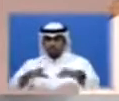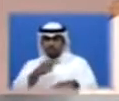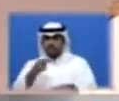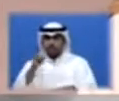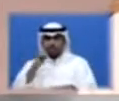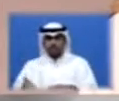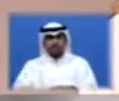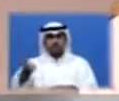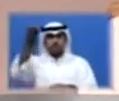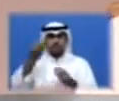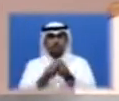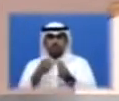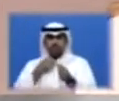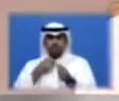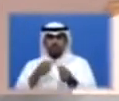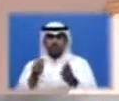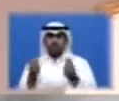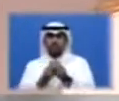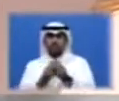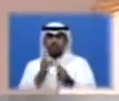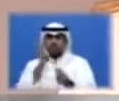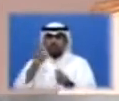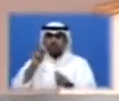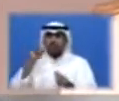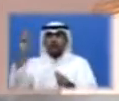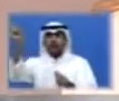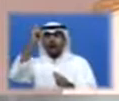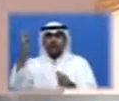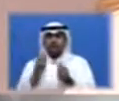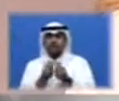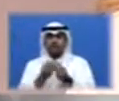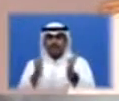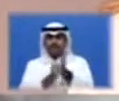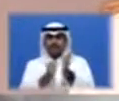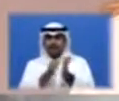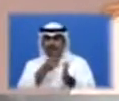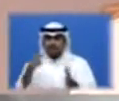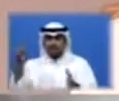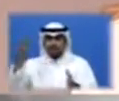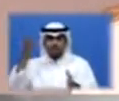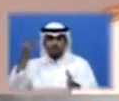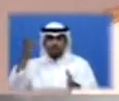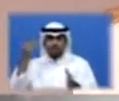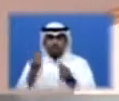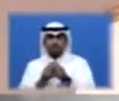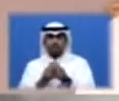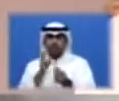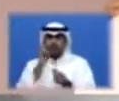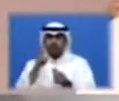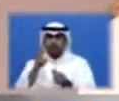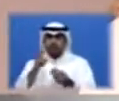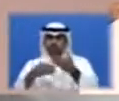لتواكب متطلبات يعني المتطلبات الدولية والمعايير الدولية في بناء قواعد